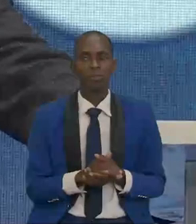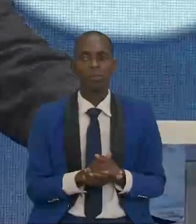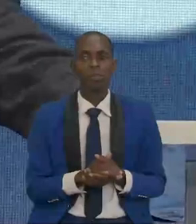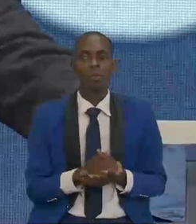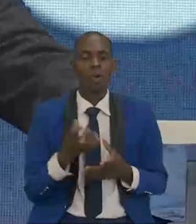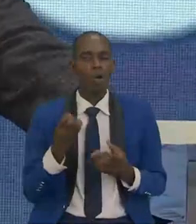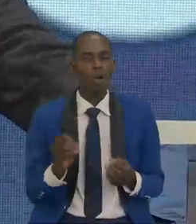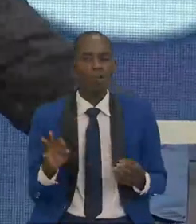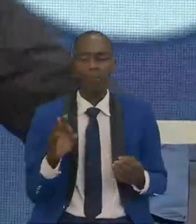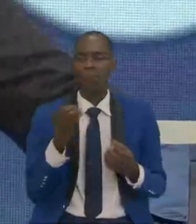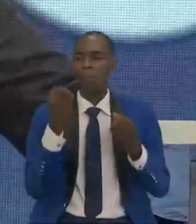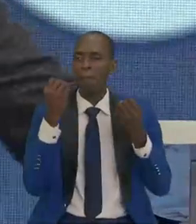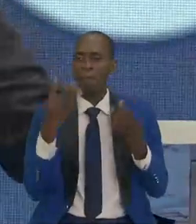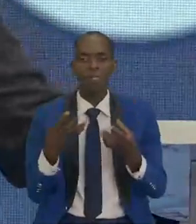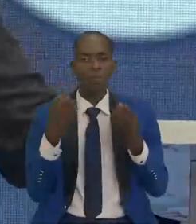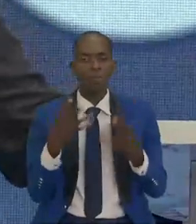qui sont fous.